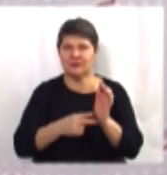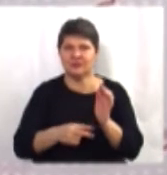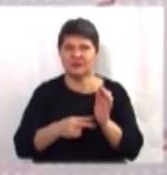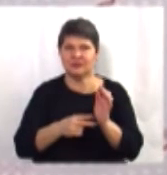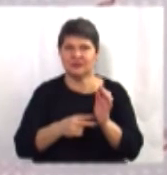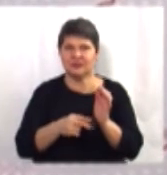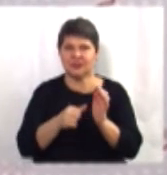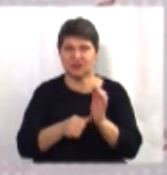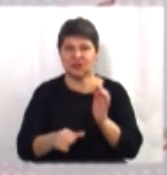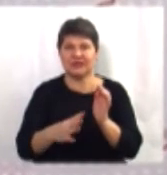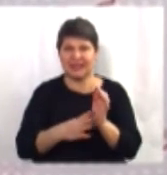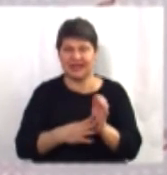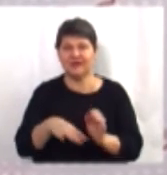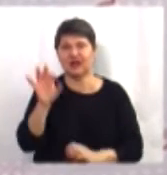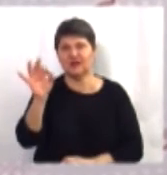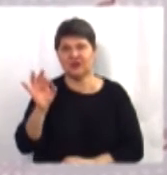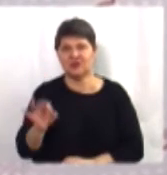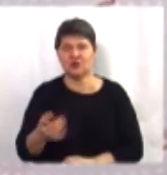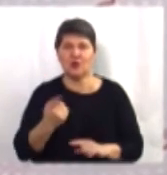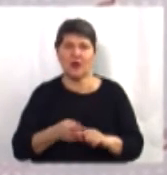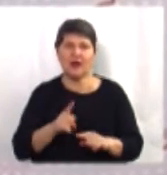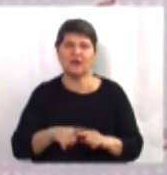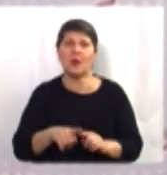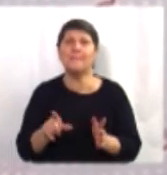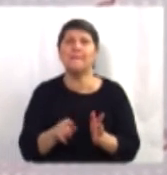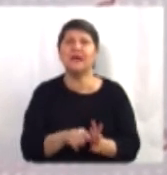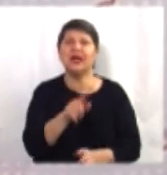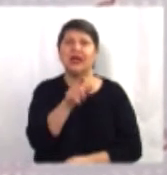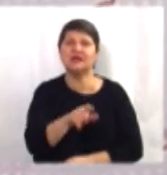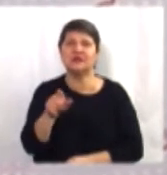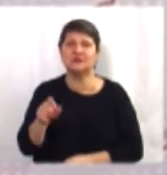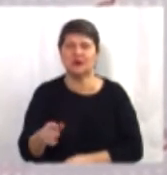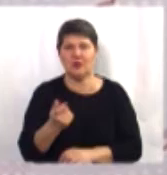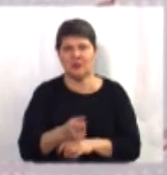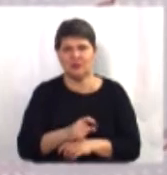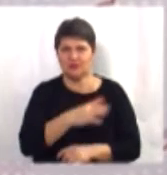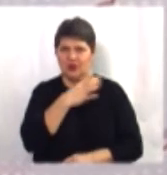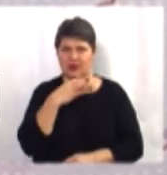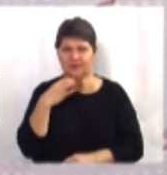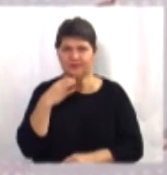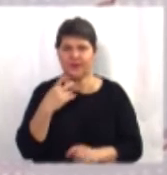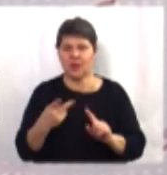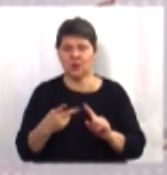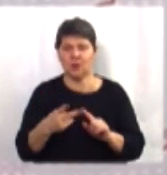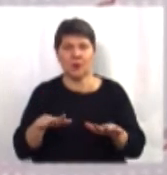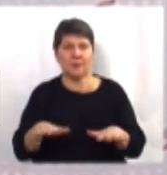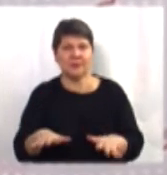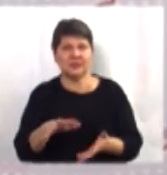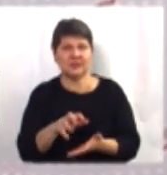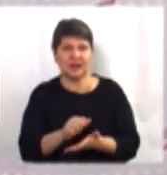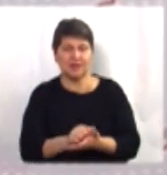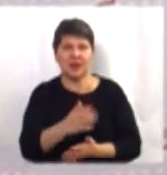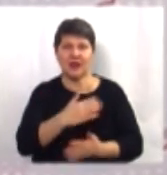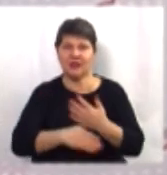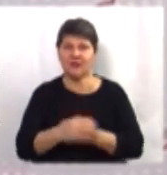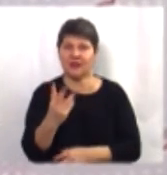віком. 69% – це перевезення саме пенсіонерами, тому що їх значна кількість. Ну, друге місце тут займає